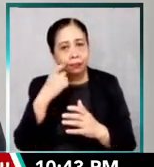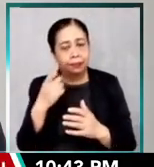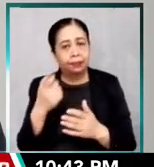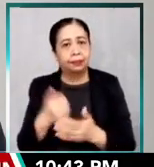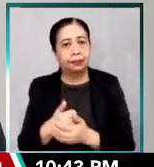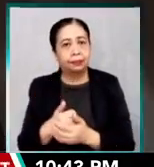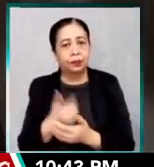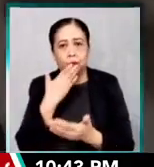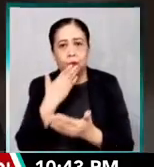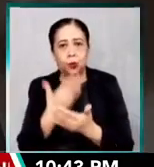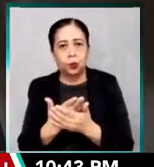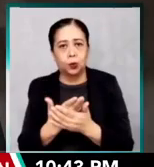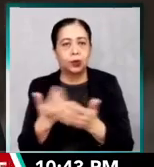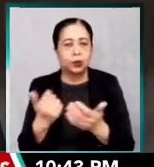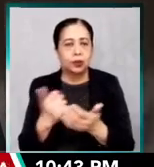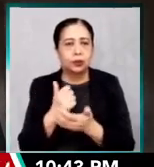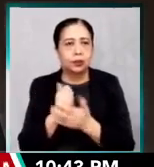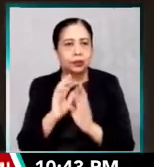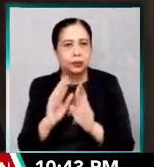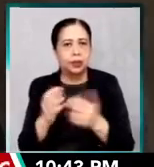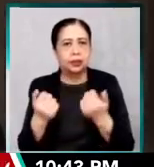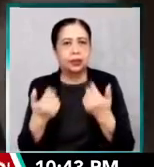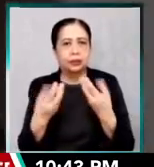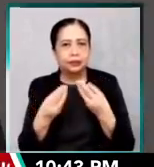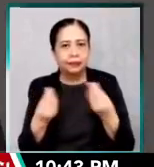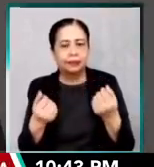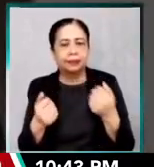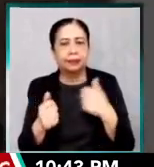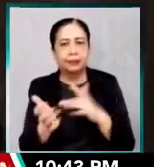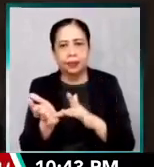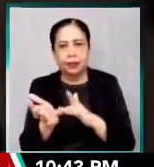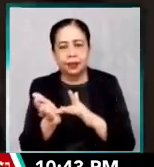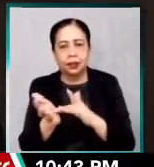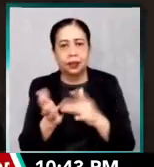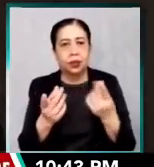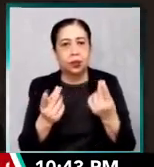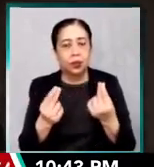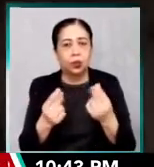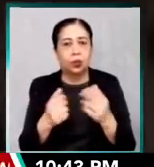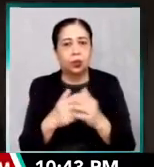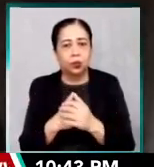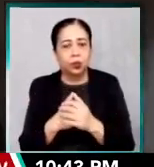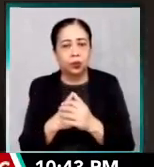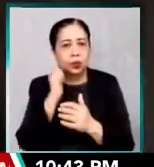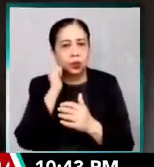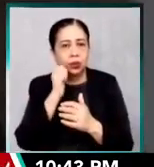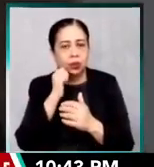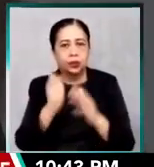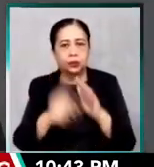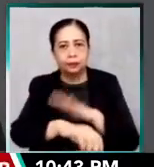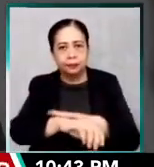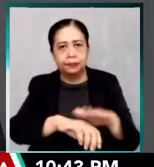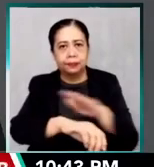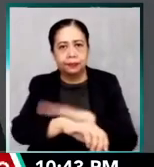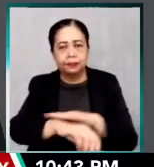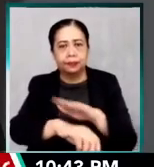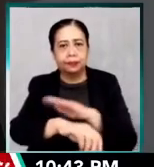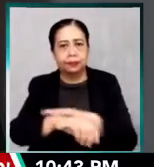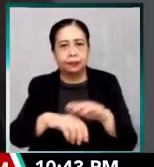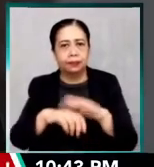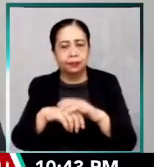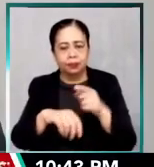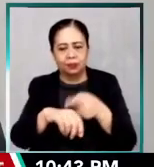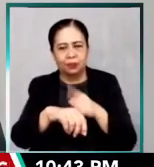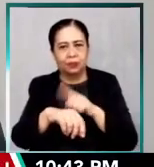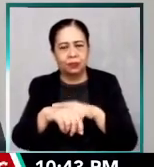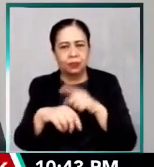magandang response niya po sa mga medication, ang gagawin na lang po sa kanya ay daily wound dressing po para matanggal po yung pus. Kapag nakakita po